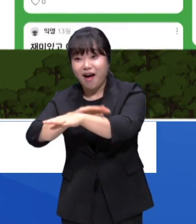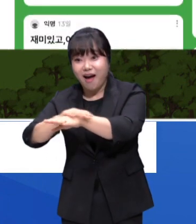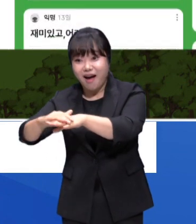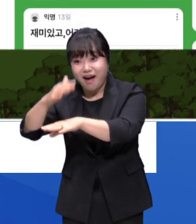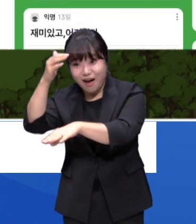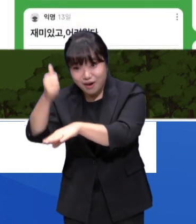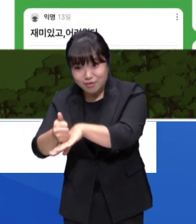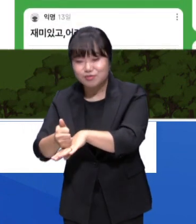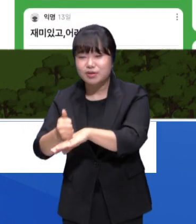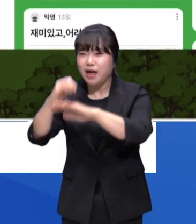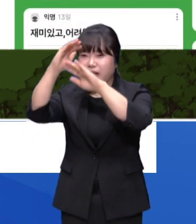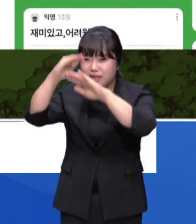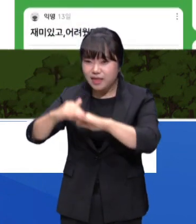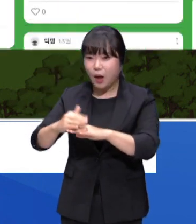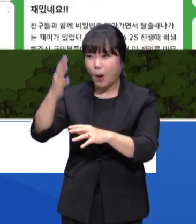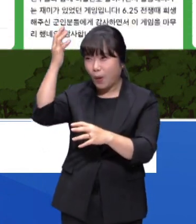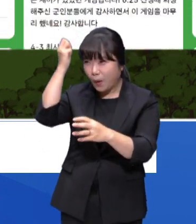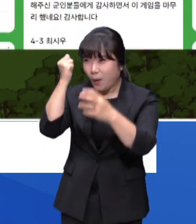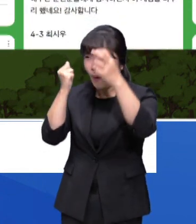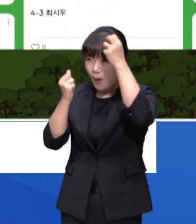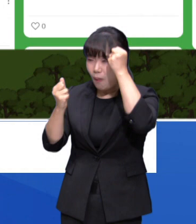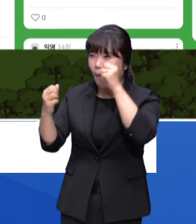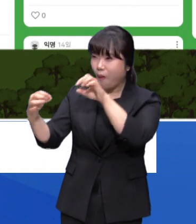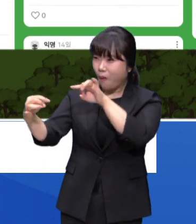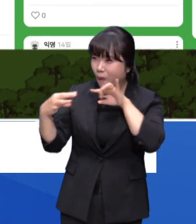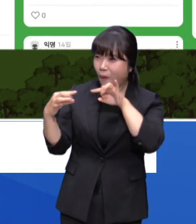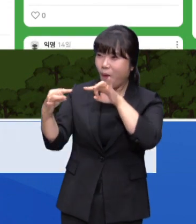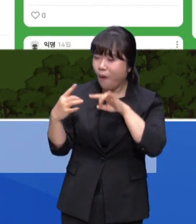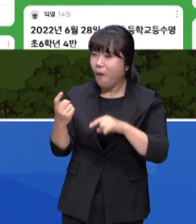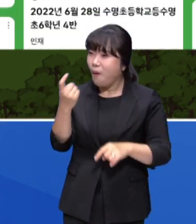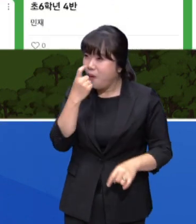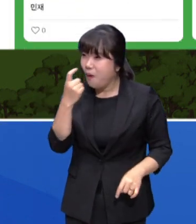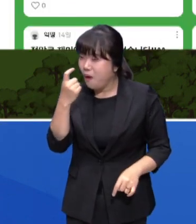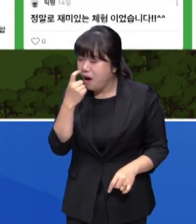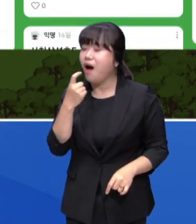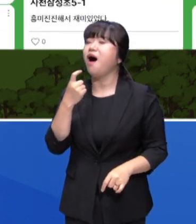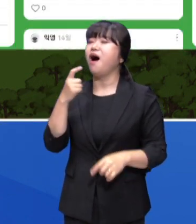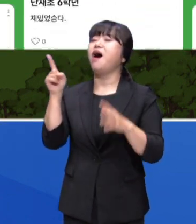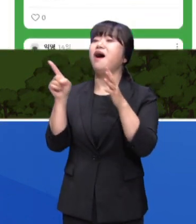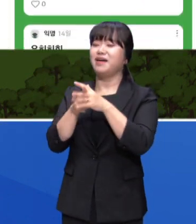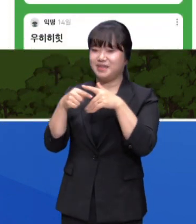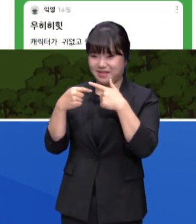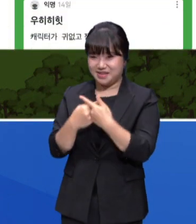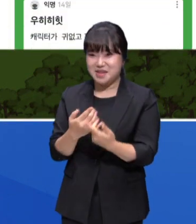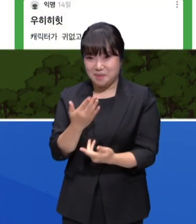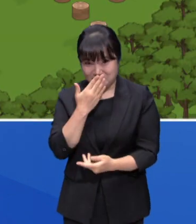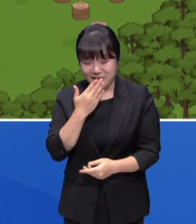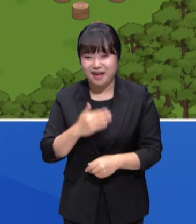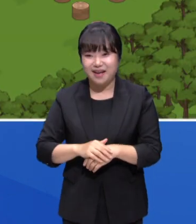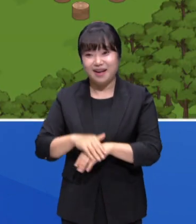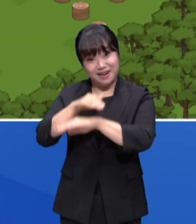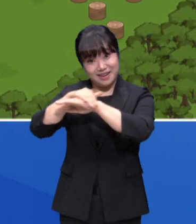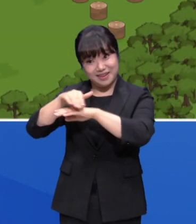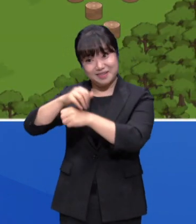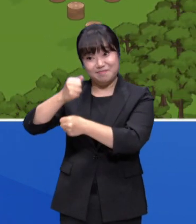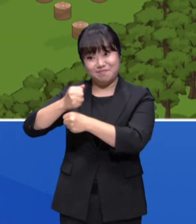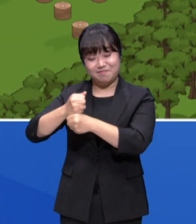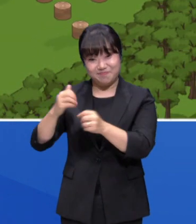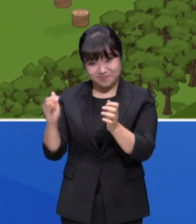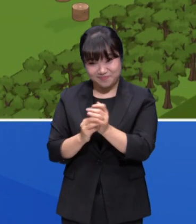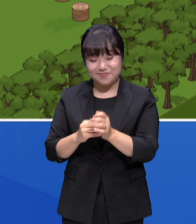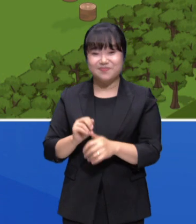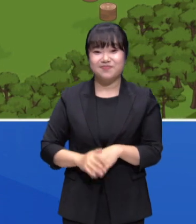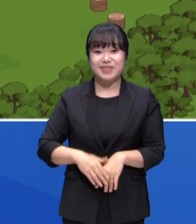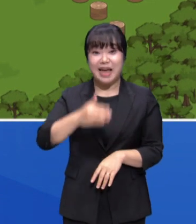이 내용에 대해서 저희들이 전하고자 하는 그 내용에 네. 대해서 이해를 하게 되는 그렇게 제작을 했고요.